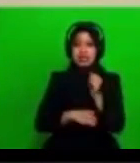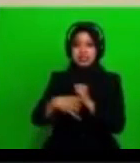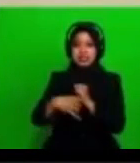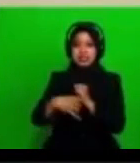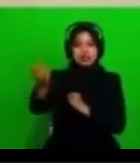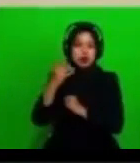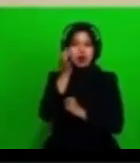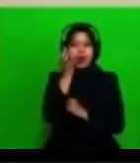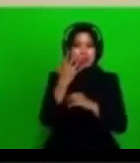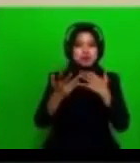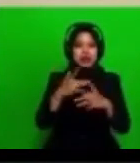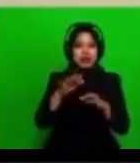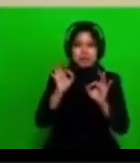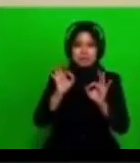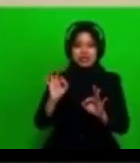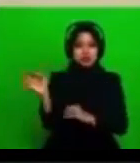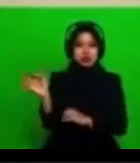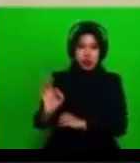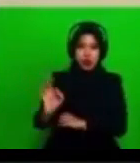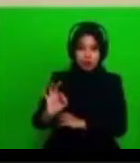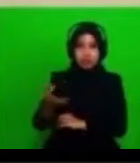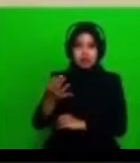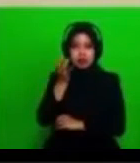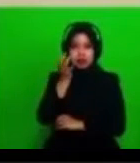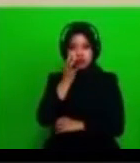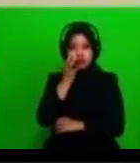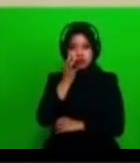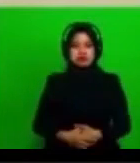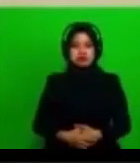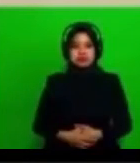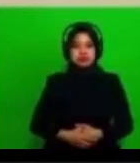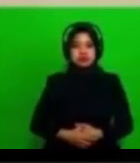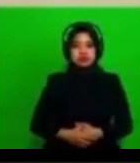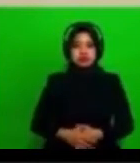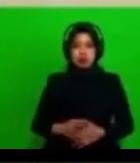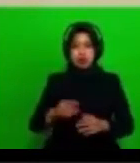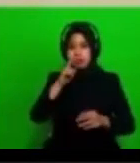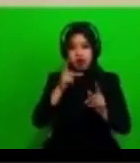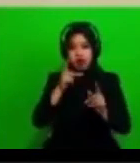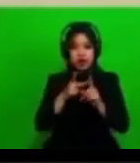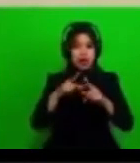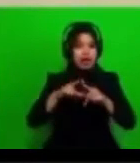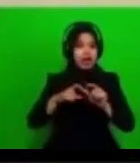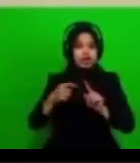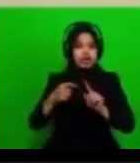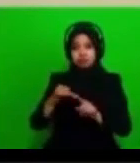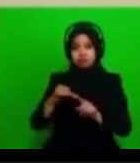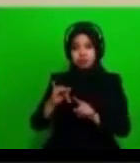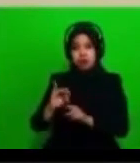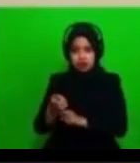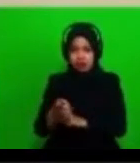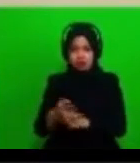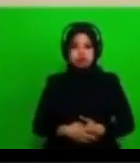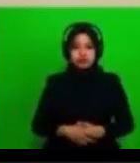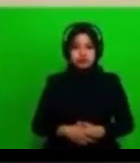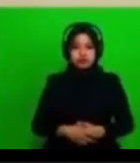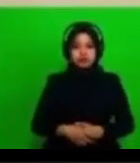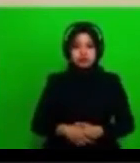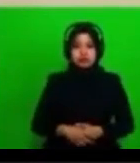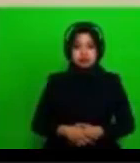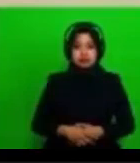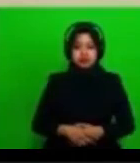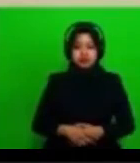ini ya, dan mohon maaf nanti kalau kurang tepat nanti kami mohon bantuan. Mungkin ada Pak Asbi juga di sini kan. Jadi